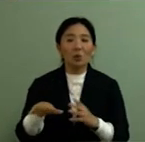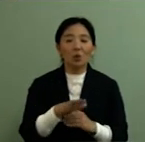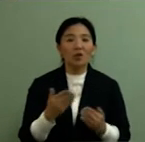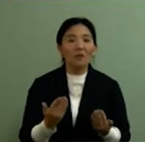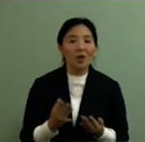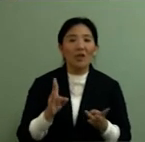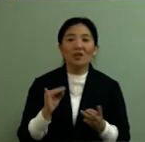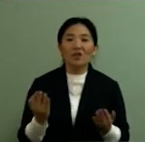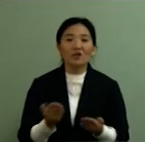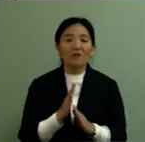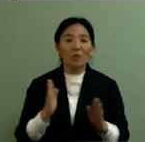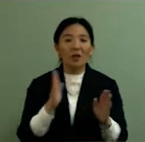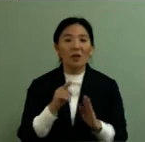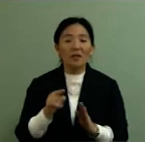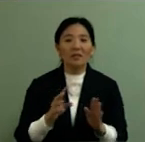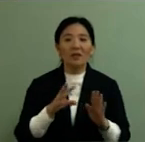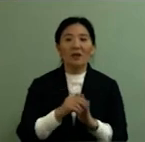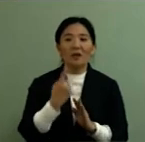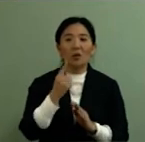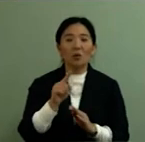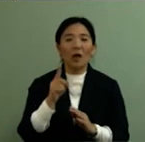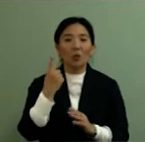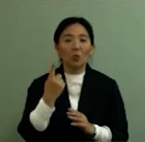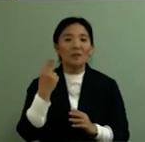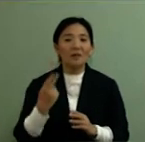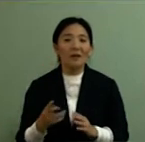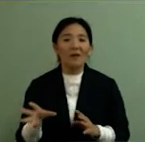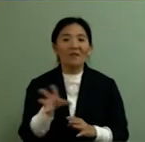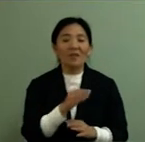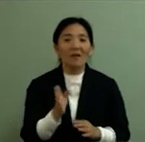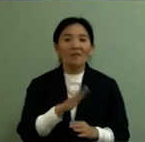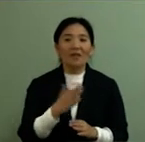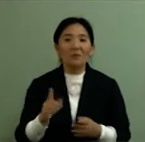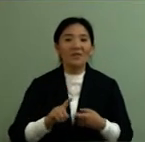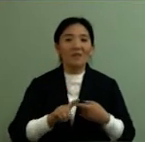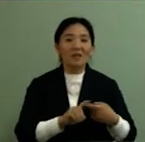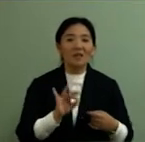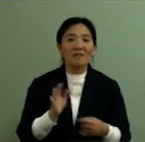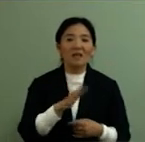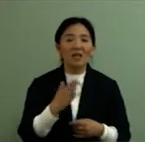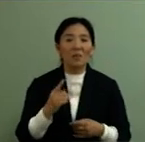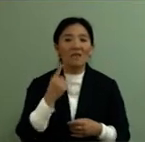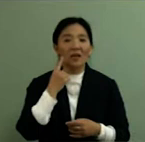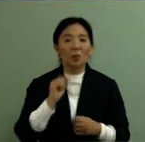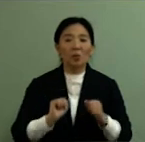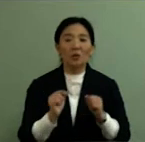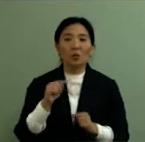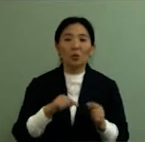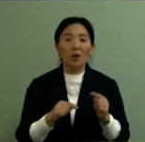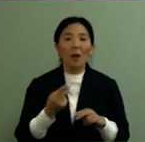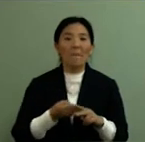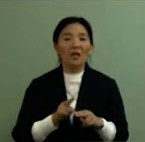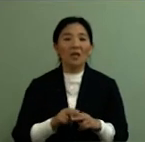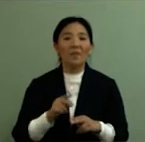неживой природы, они составляют одно целое, то есть они взаимосвязаны и взаимовлияют друг на друга.